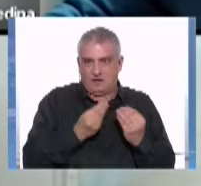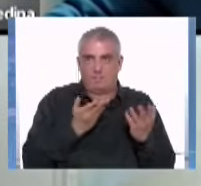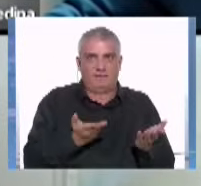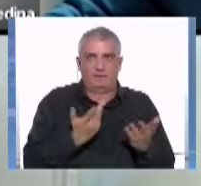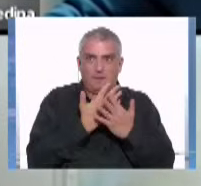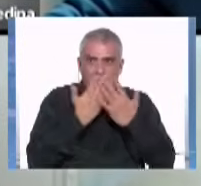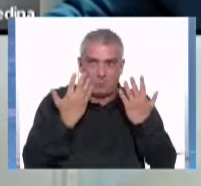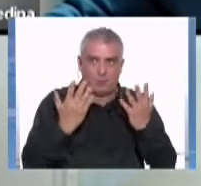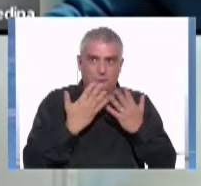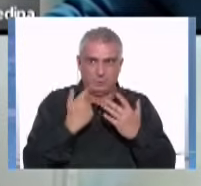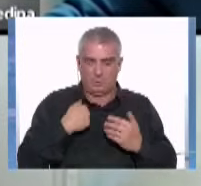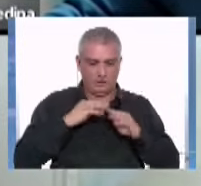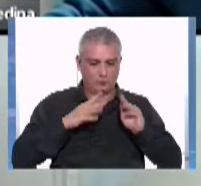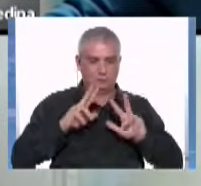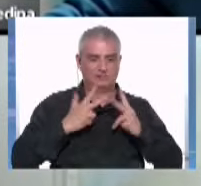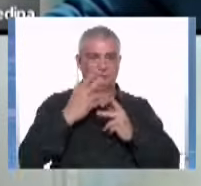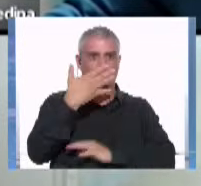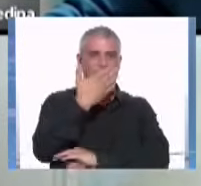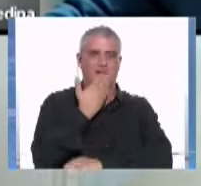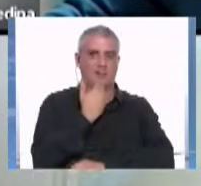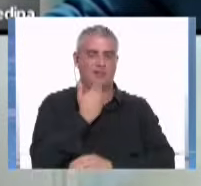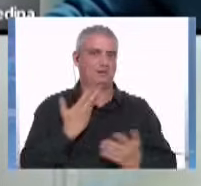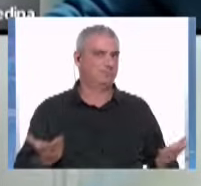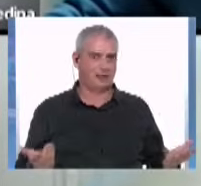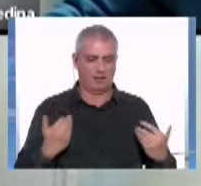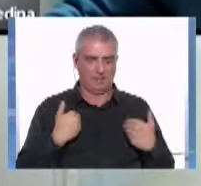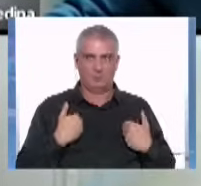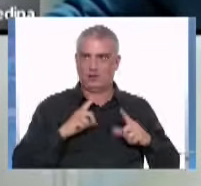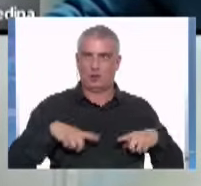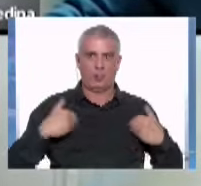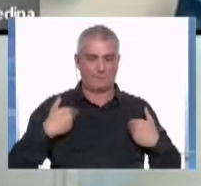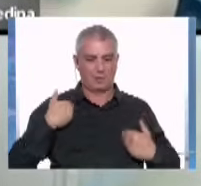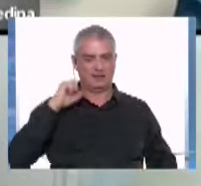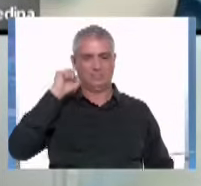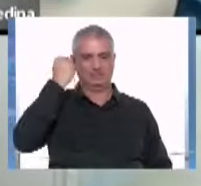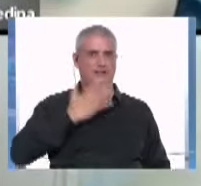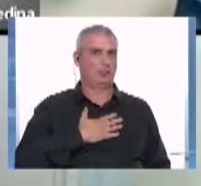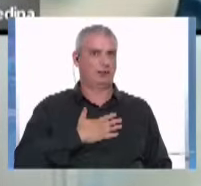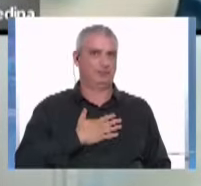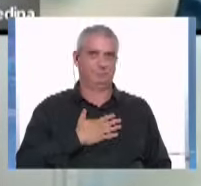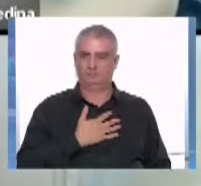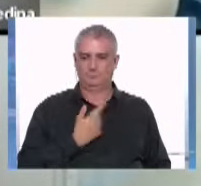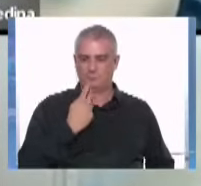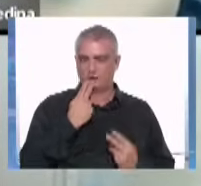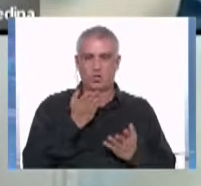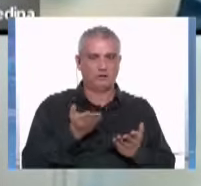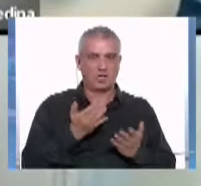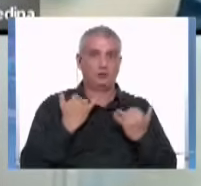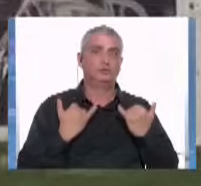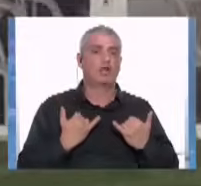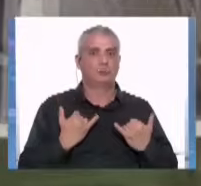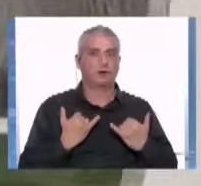כי ברור ומובן מאליו, אני מוסד ציבורי במדינת ישראל, אני כל חיי הייתי ציונית. אבל התוצאה של זה